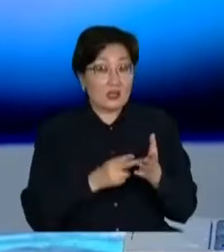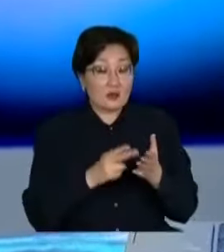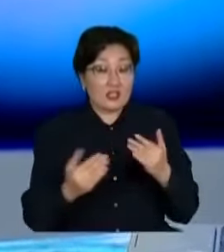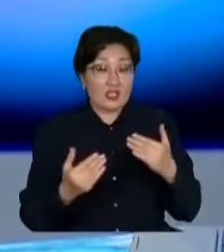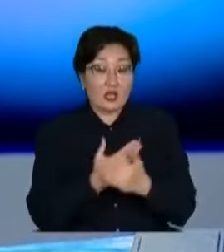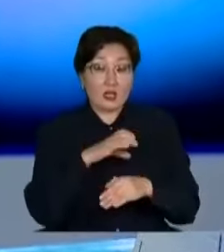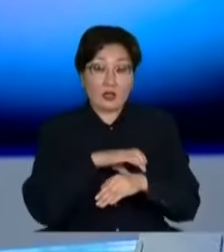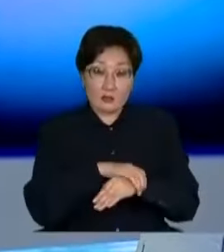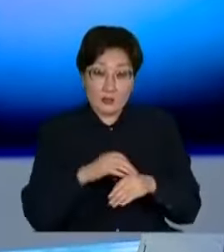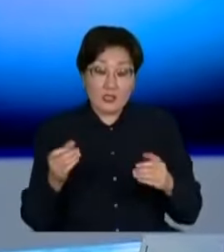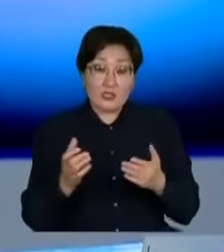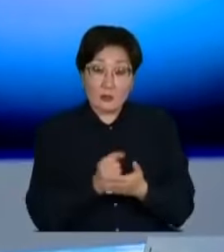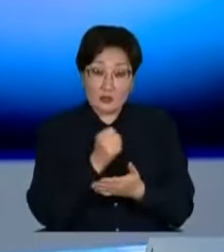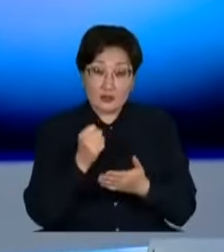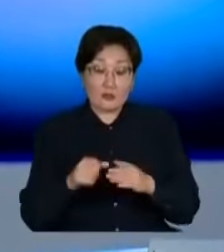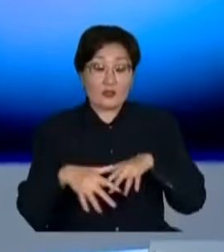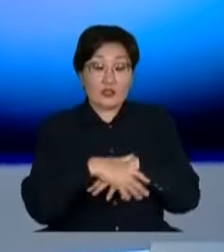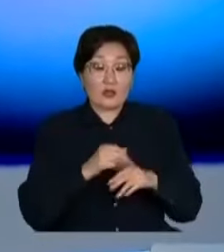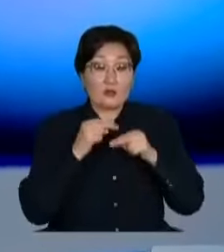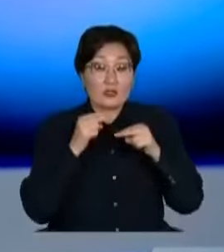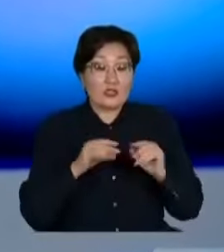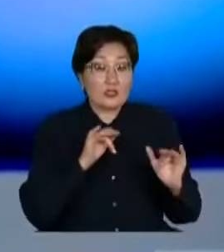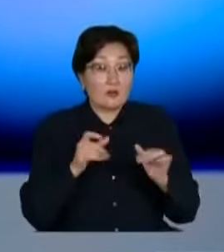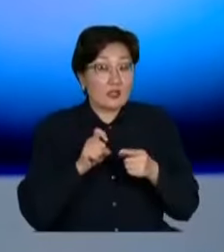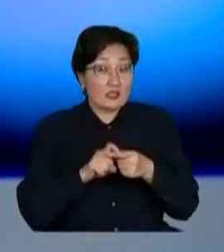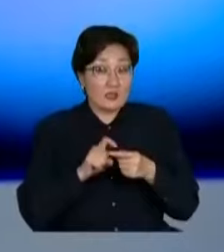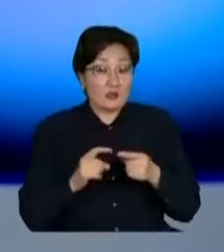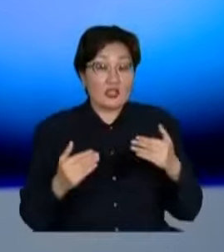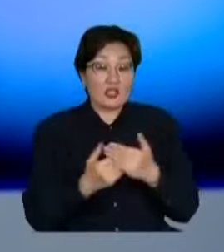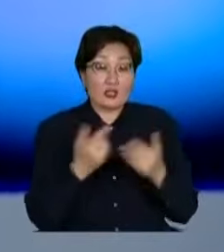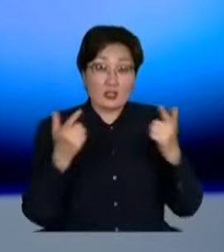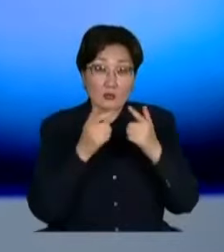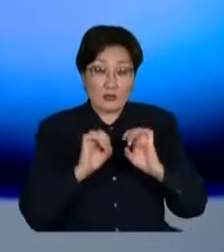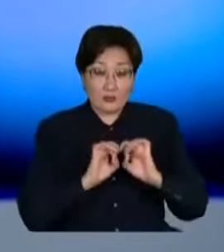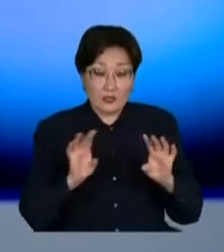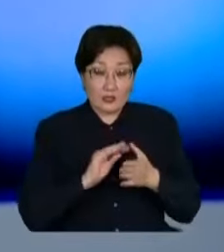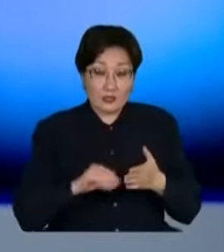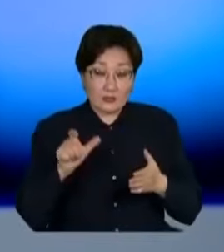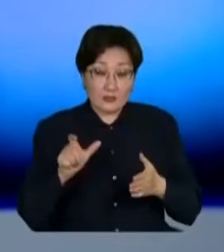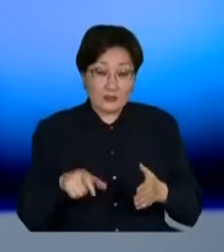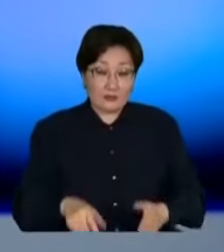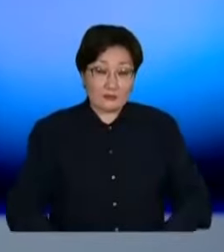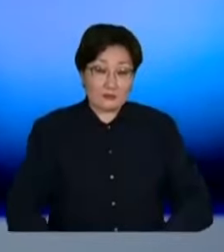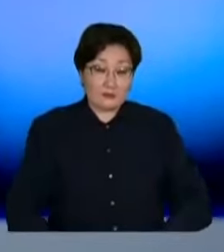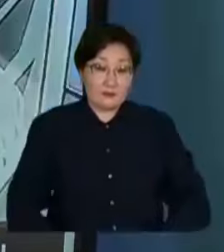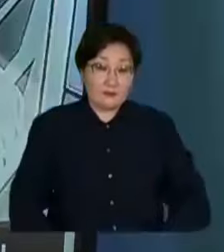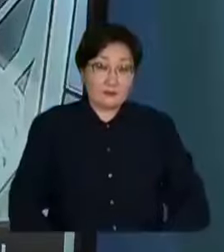жаңа деректер де анықталыпты. Дүйім жұрттың назарындағы іске қатысты жаңа мәліметтерді Әйгерім Пернебек тарқатып айтады.